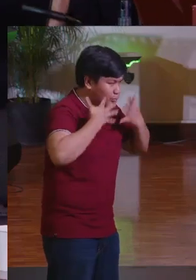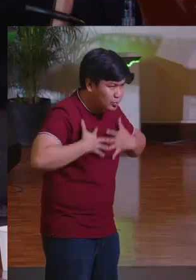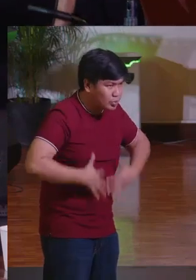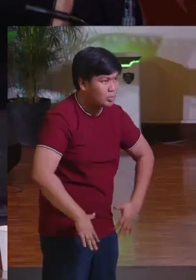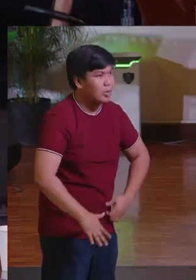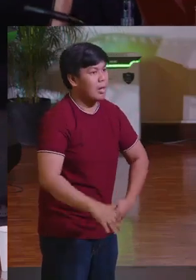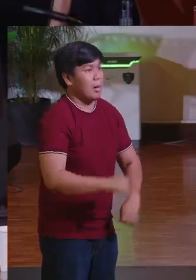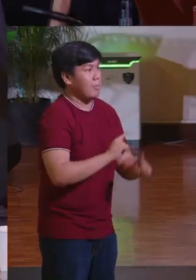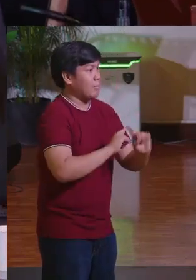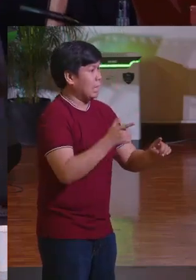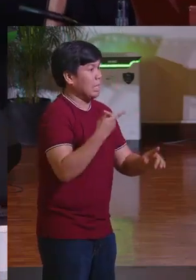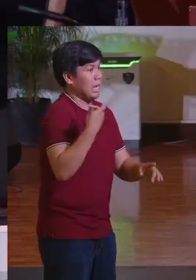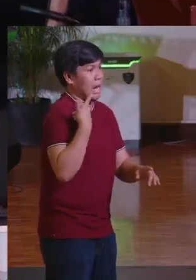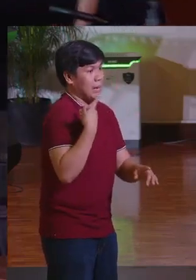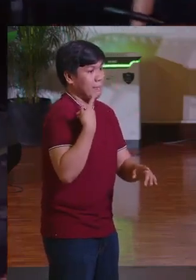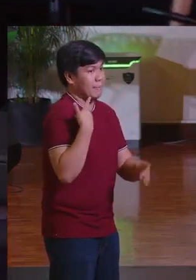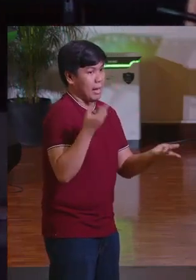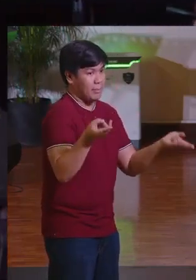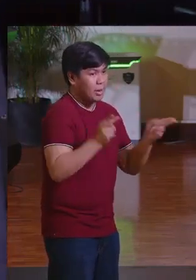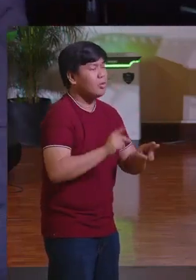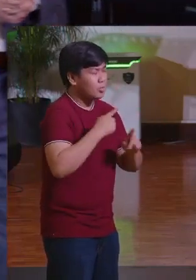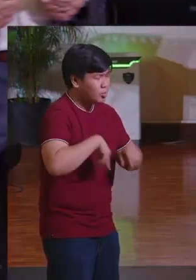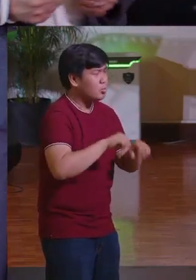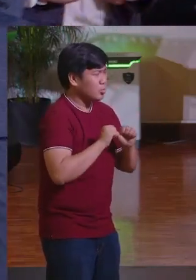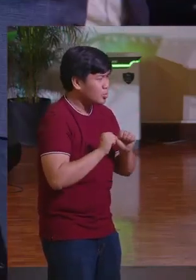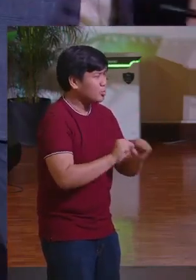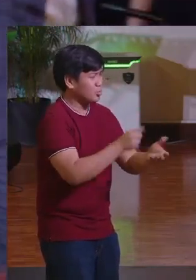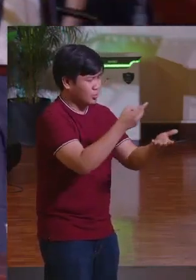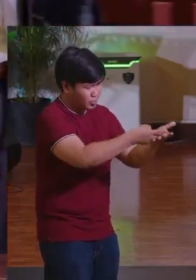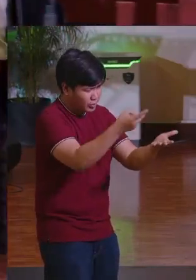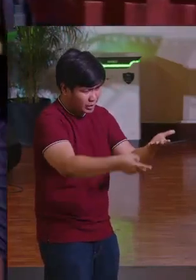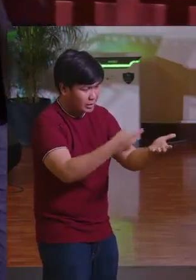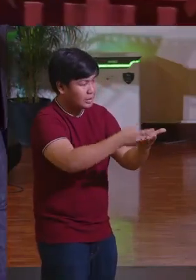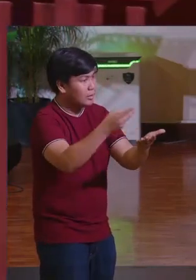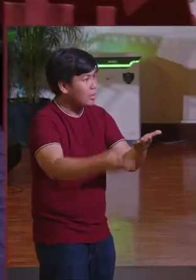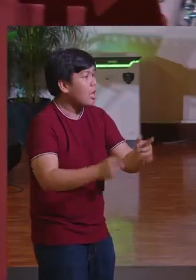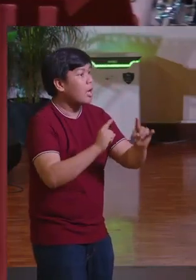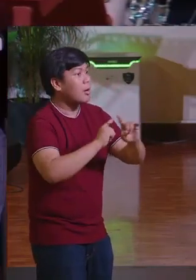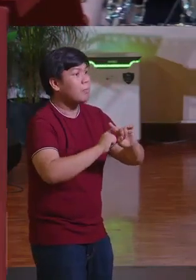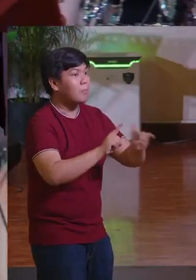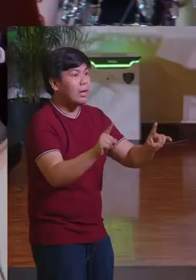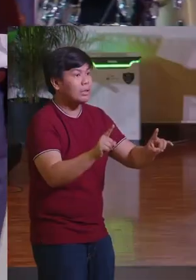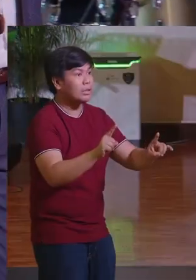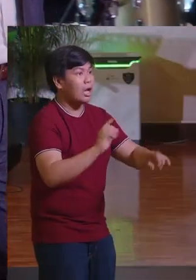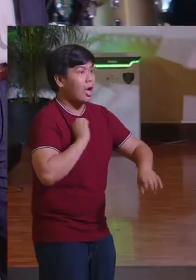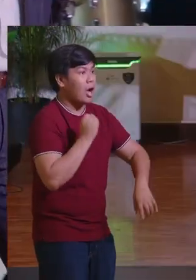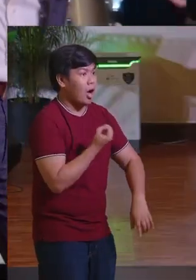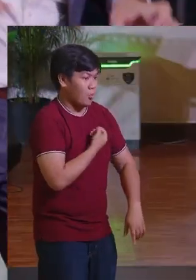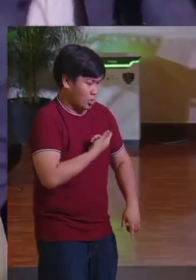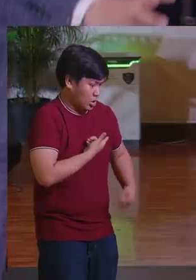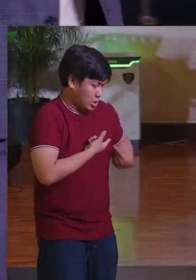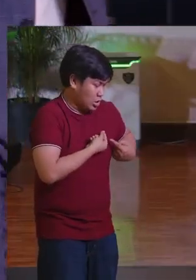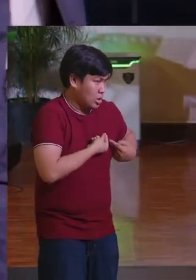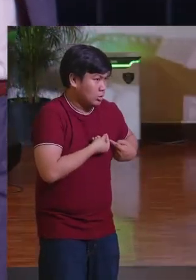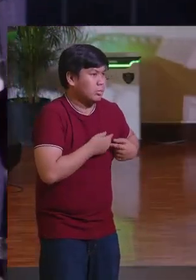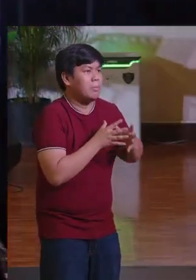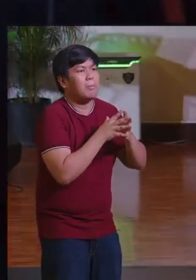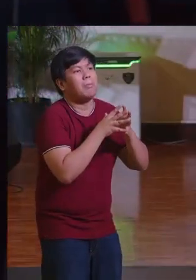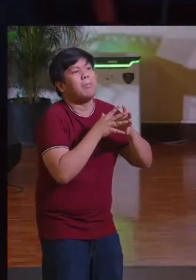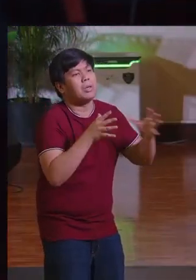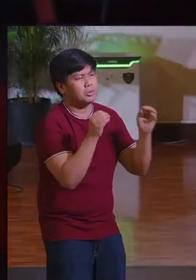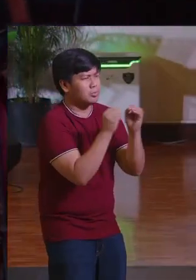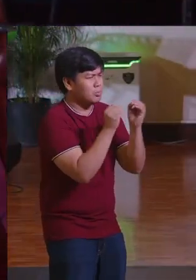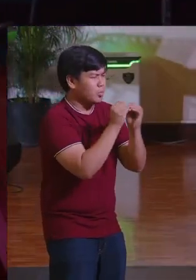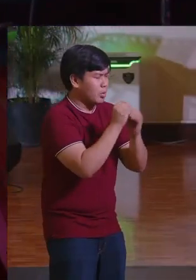yan nangyayari, tayo sasablay pa rin. Pero yung atin pong consciousness sa kasalanan, matindi na. Dati gusto natin ginagawa yun, hindi